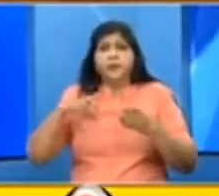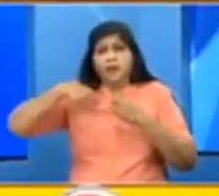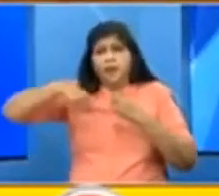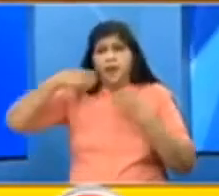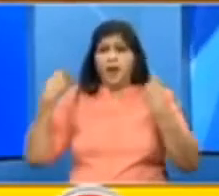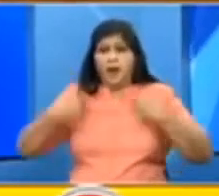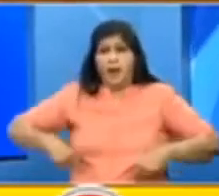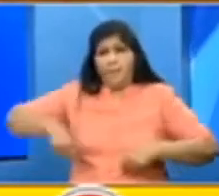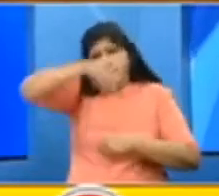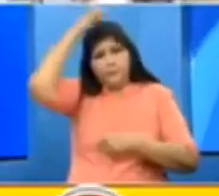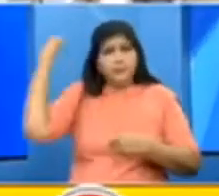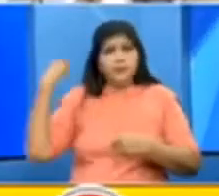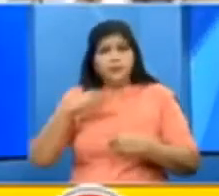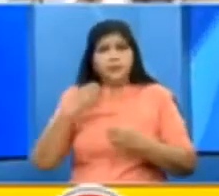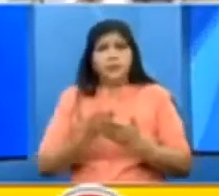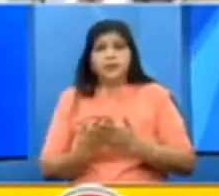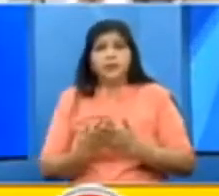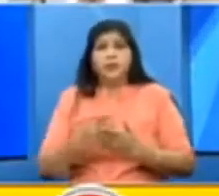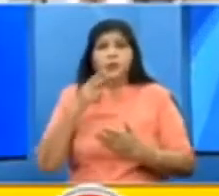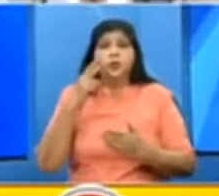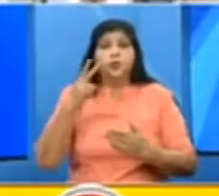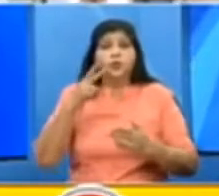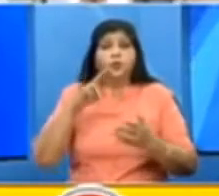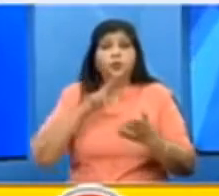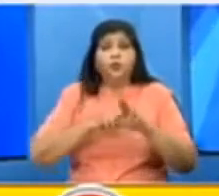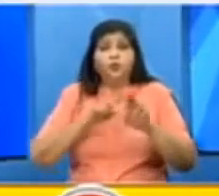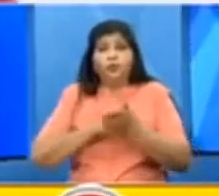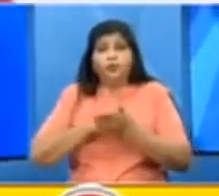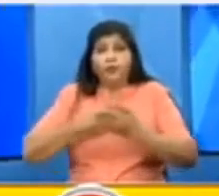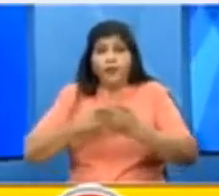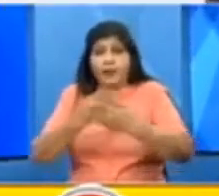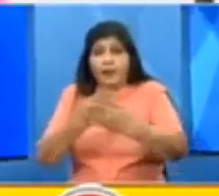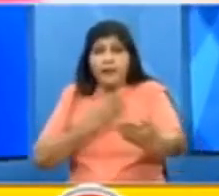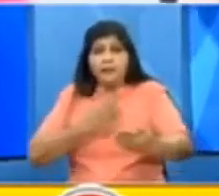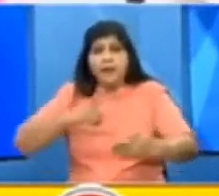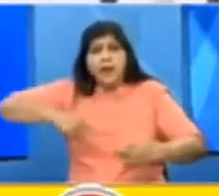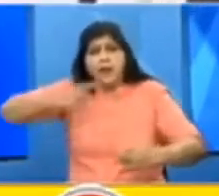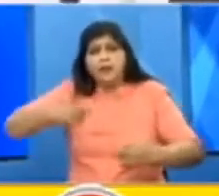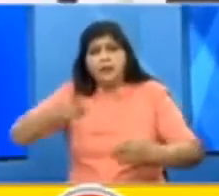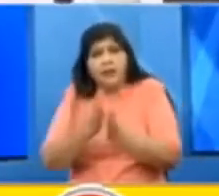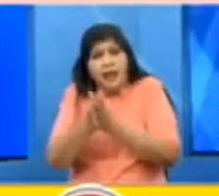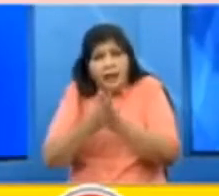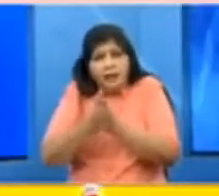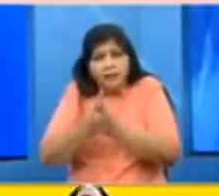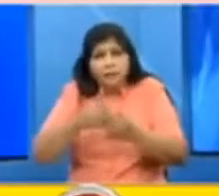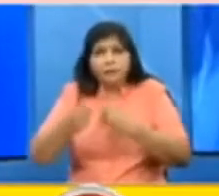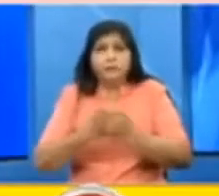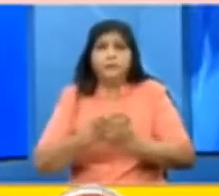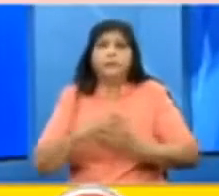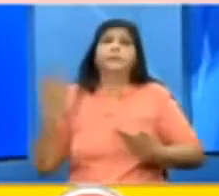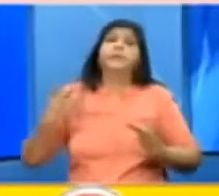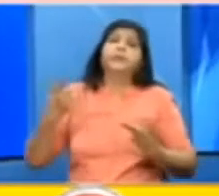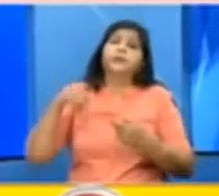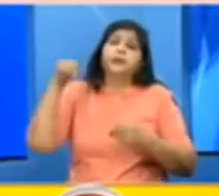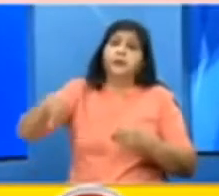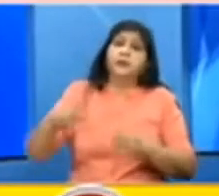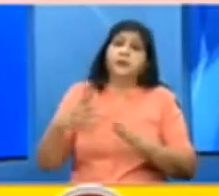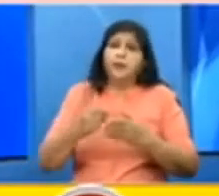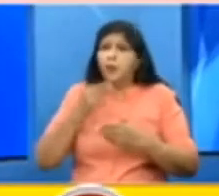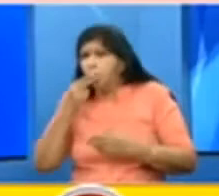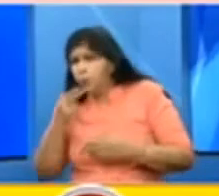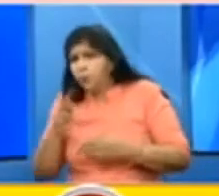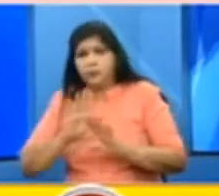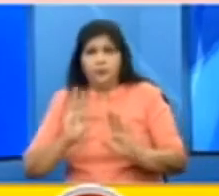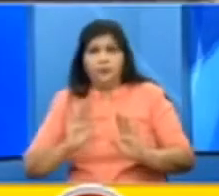उपयोग करना, 2 गज की दूरी, लगातार हाथ धोना, कहीं पर भी थूकना